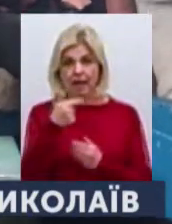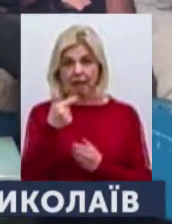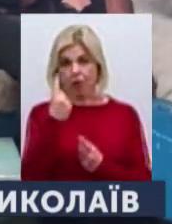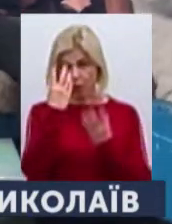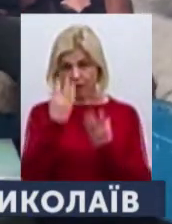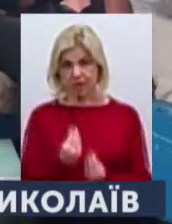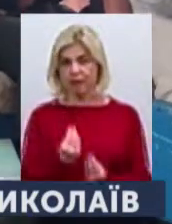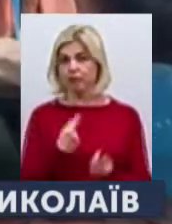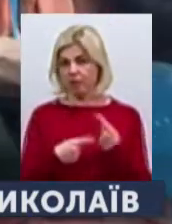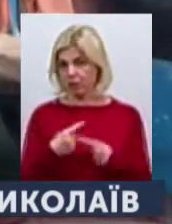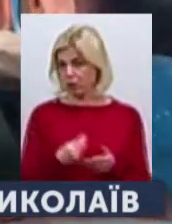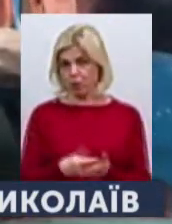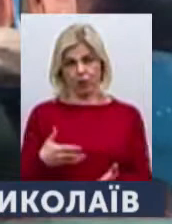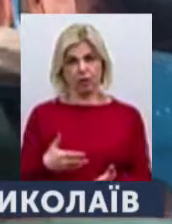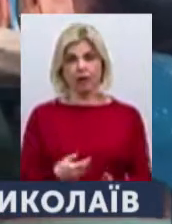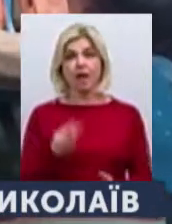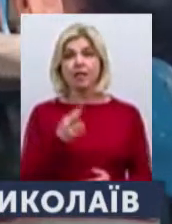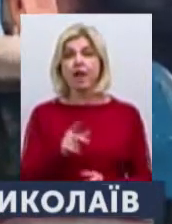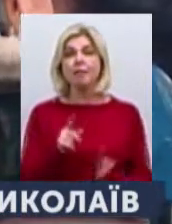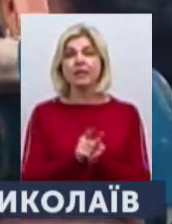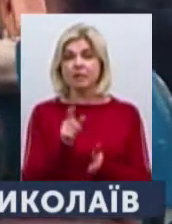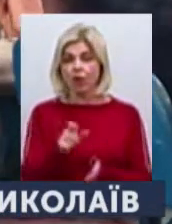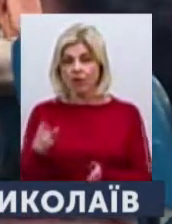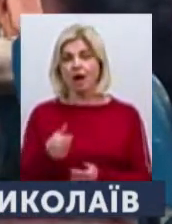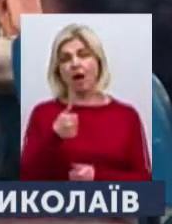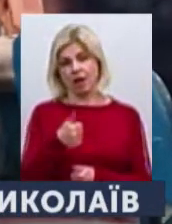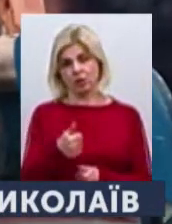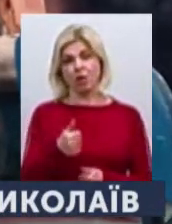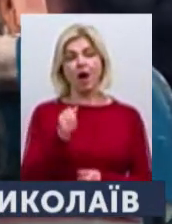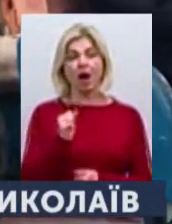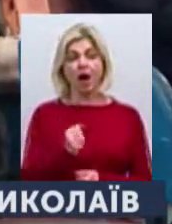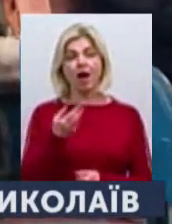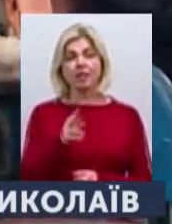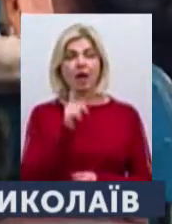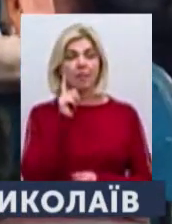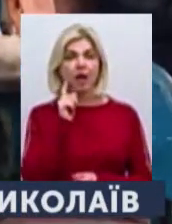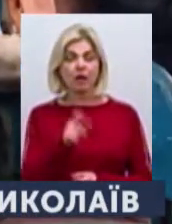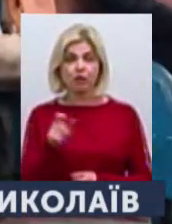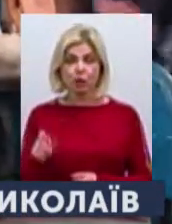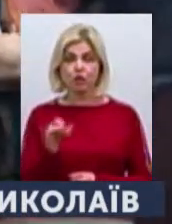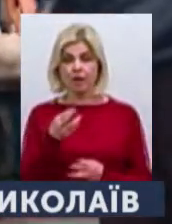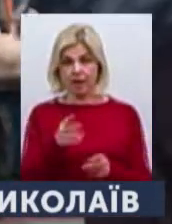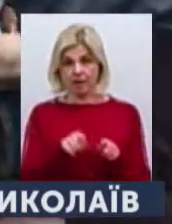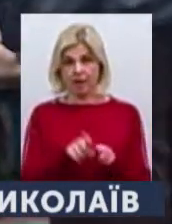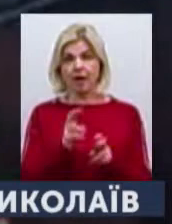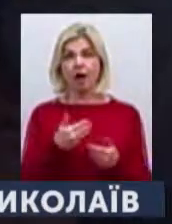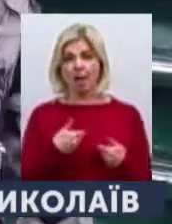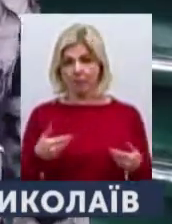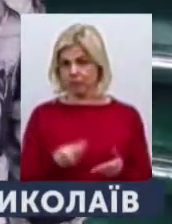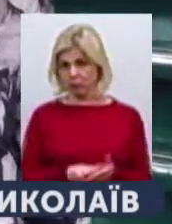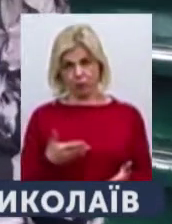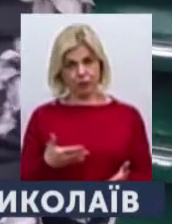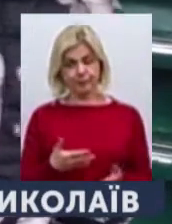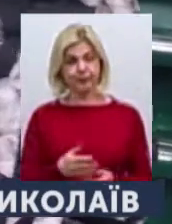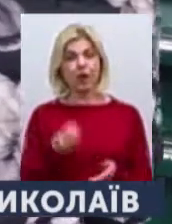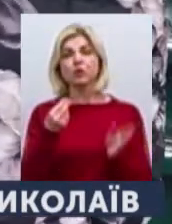щоб прокататися. Дорого. Для пенсіонерів хорошо, да. А от для молоді, для таких, як ми, ось воно дороговато.